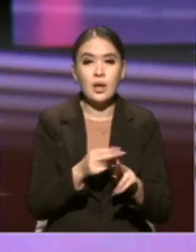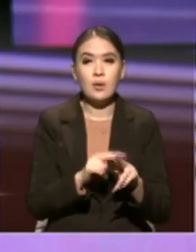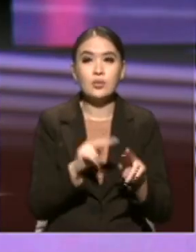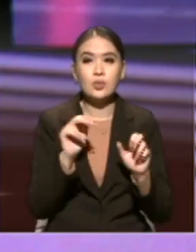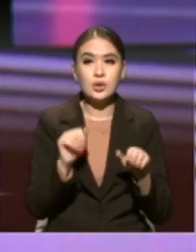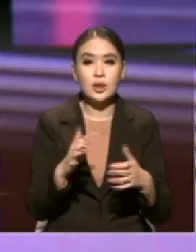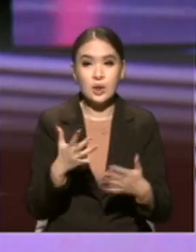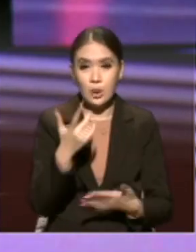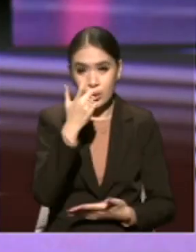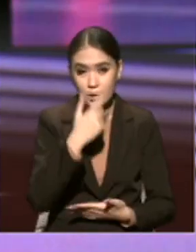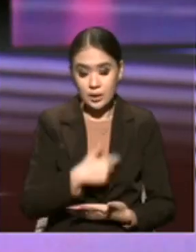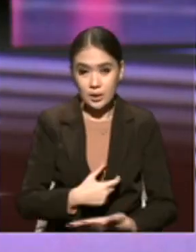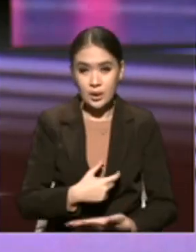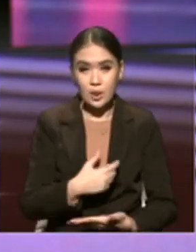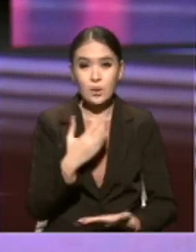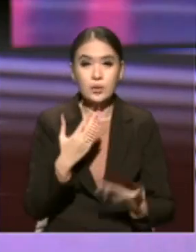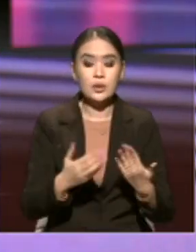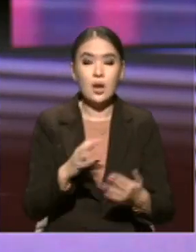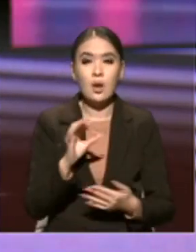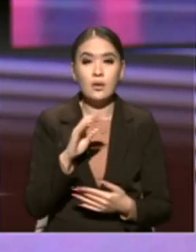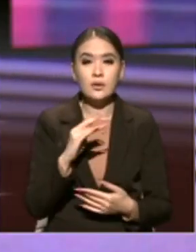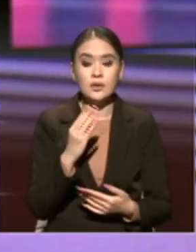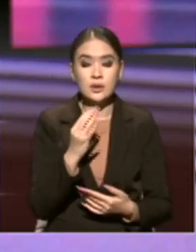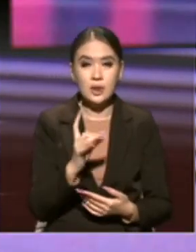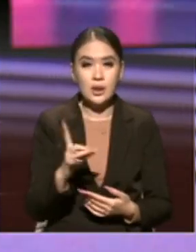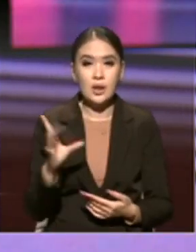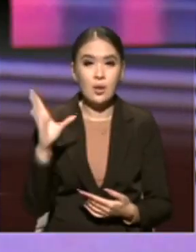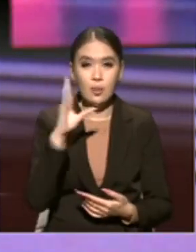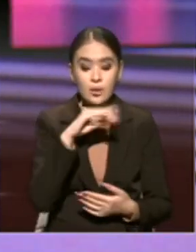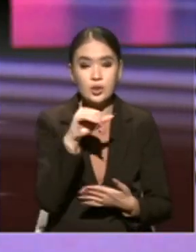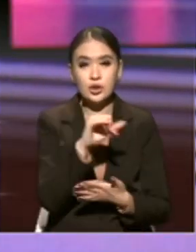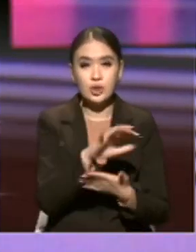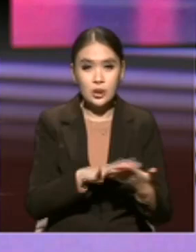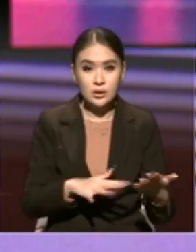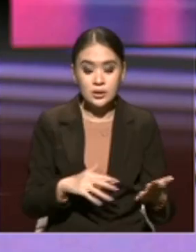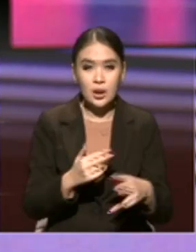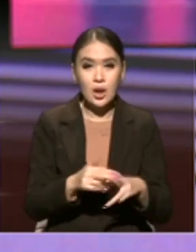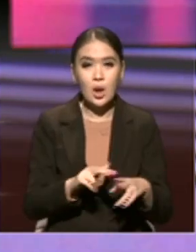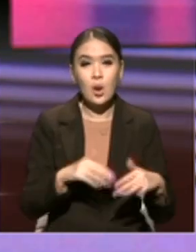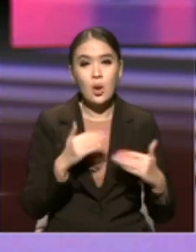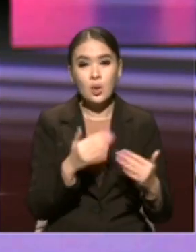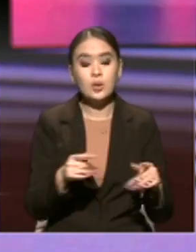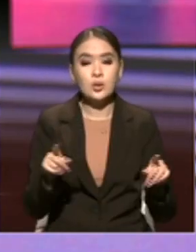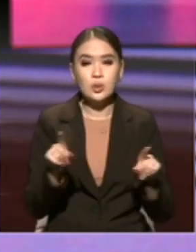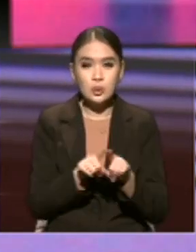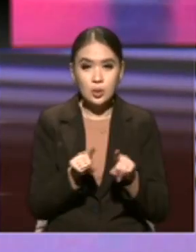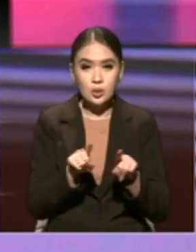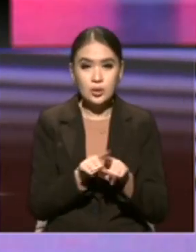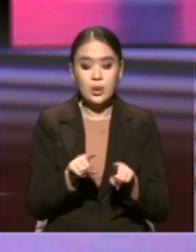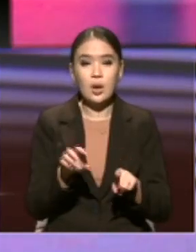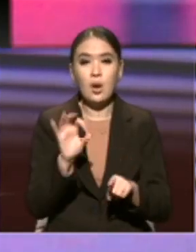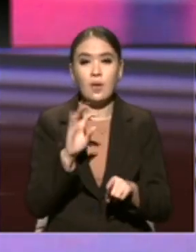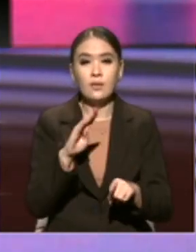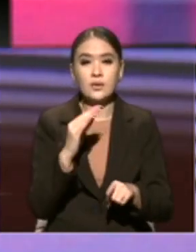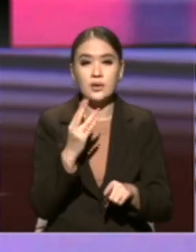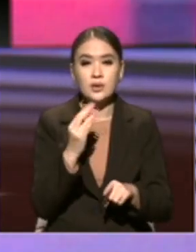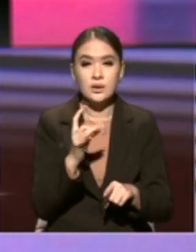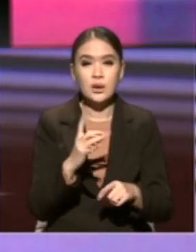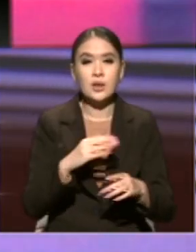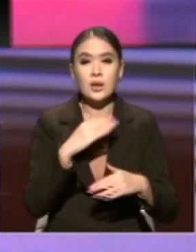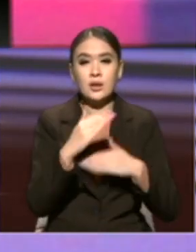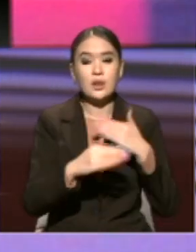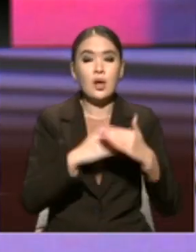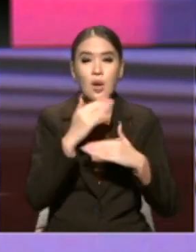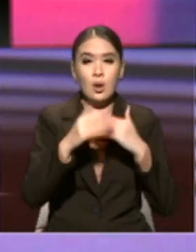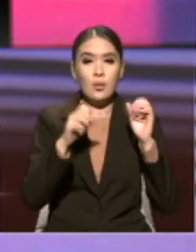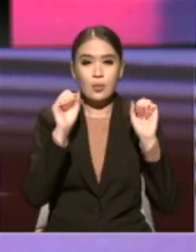Егер өзінің офицерлік мансаппен қызметін жалғастыр келсе, ол да бір офицерлік қызметтегі өрлеуіне мүмкіндік береді